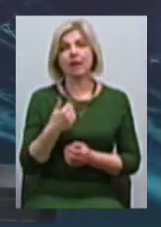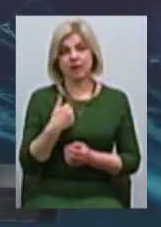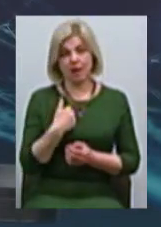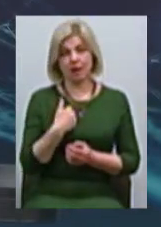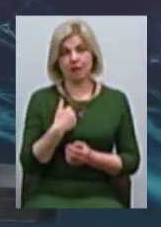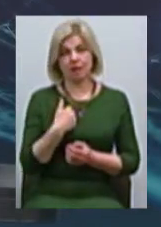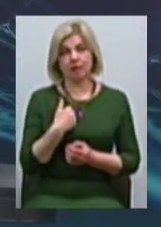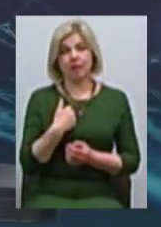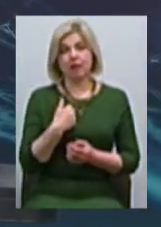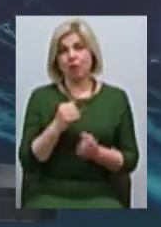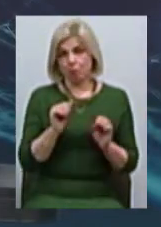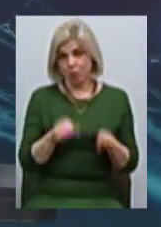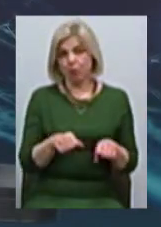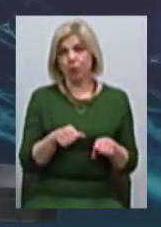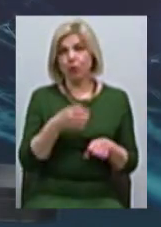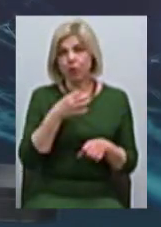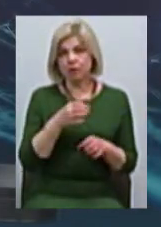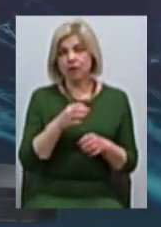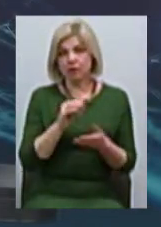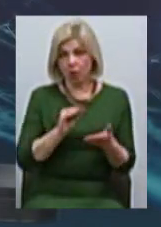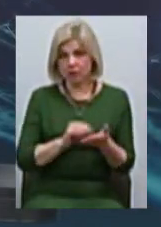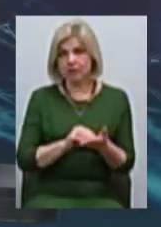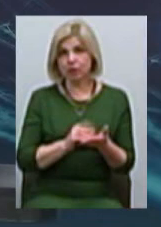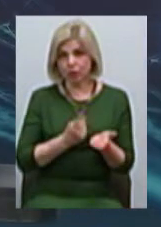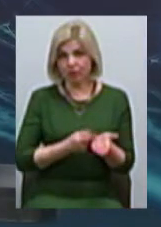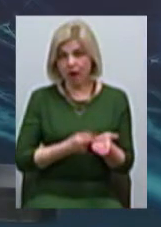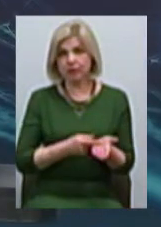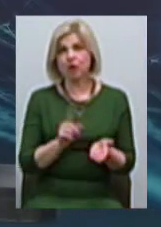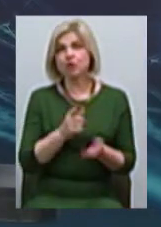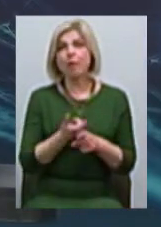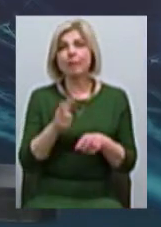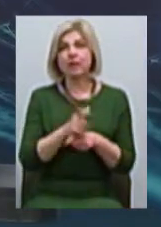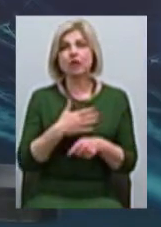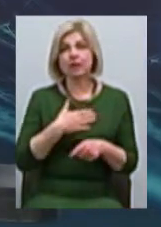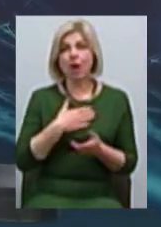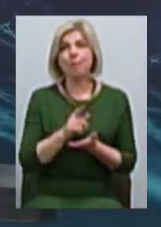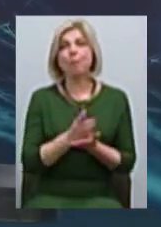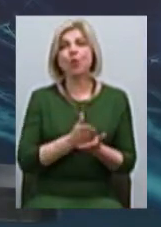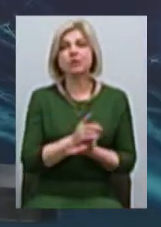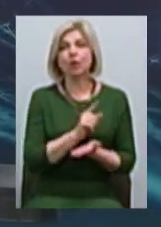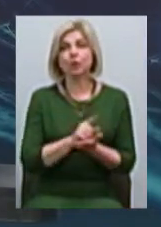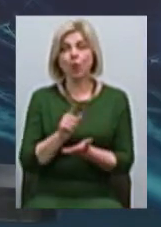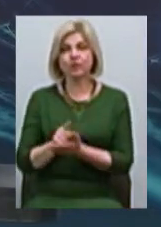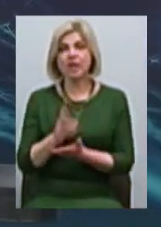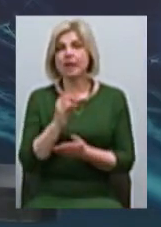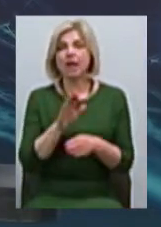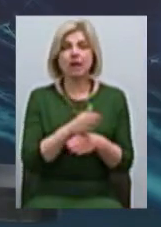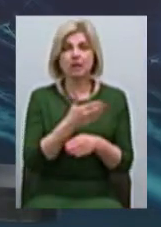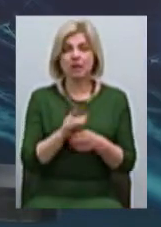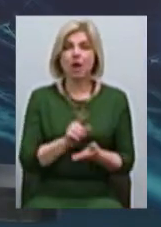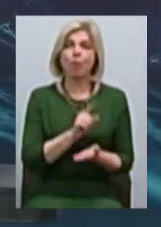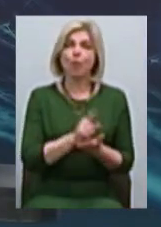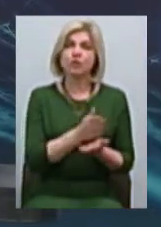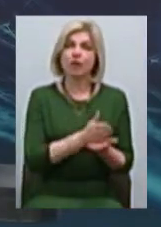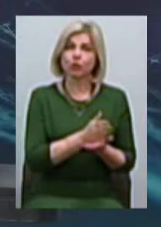я можу констатувати, що більшість наших посадовців вони не зовсім розділяють функції посадові свої з